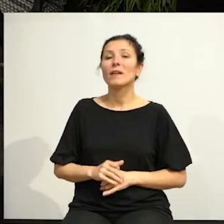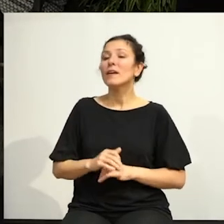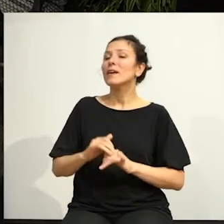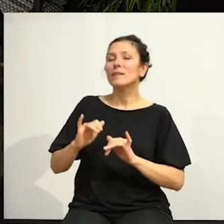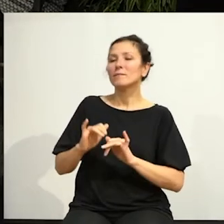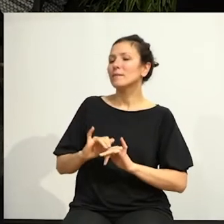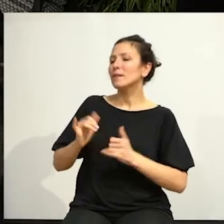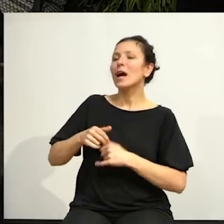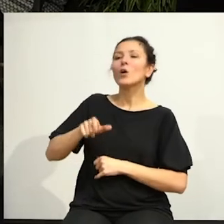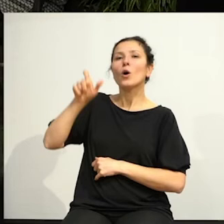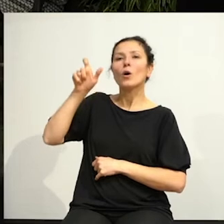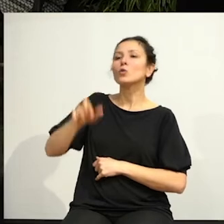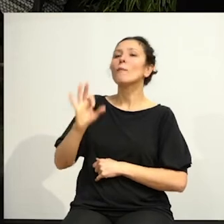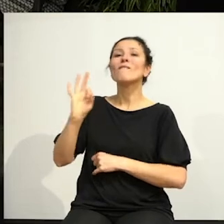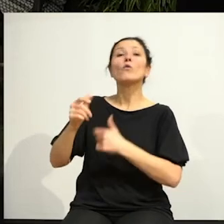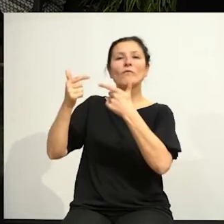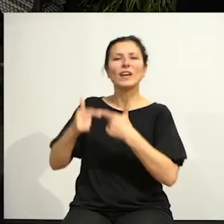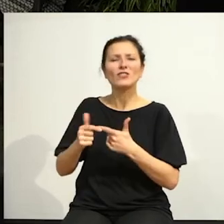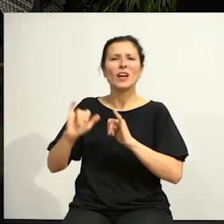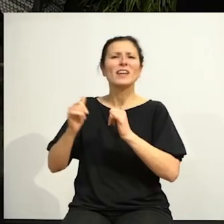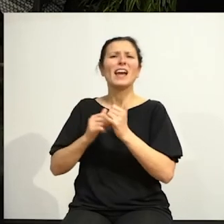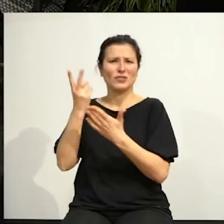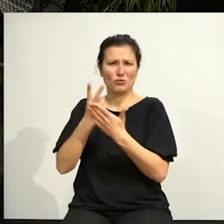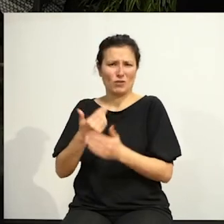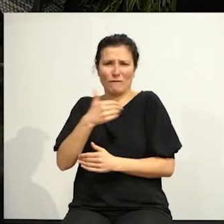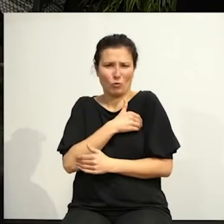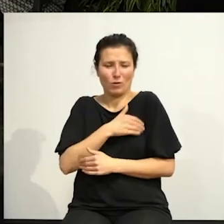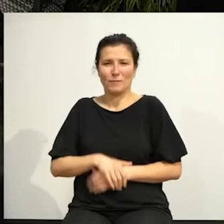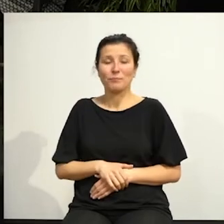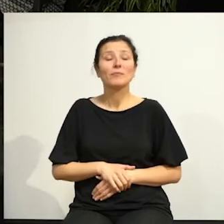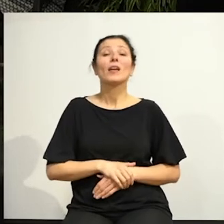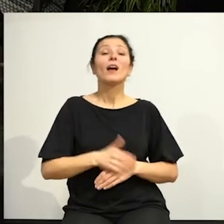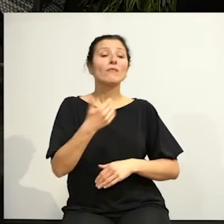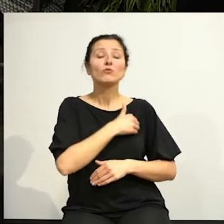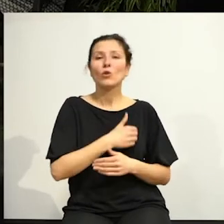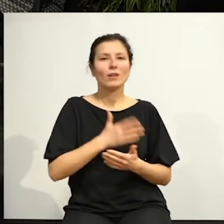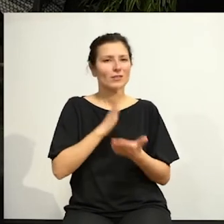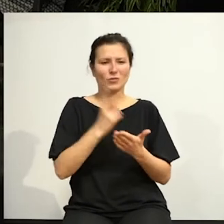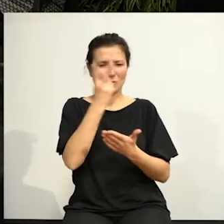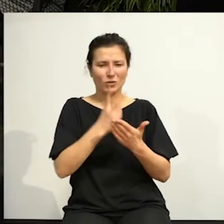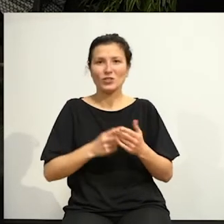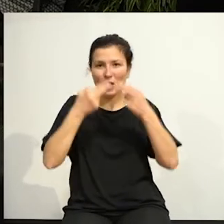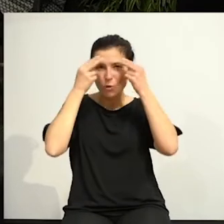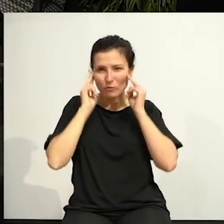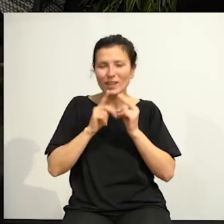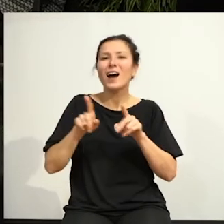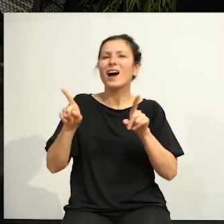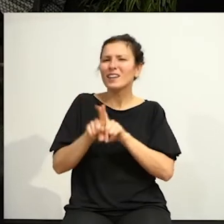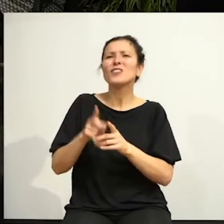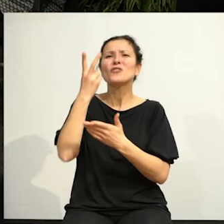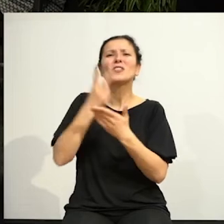szkole Norwida? Znaczy w szkole się czyta nie tylko Norwida, ale po prostu czyta się źle,